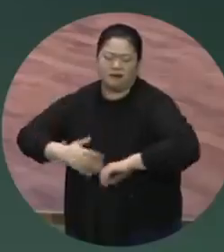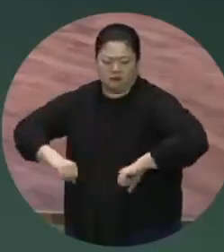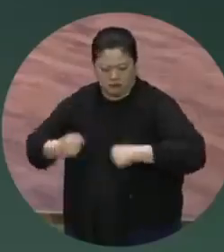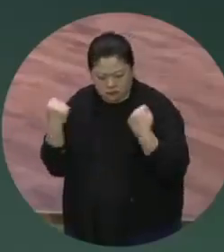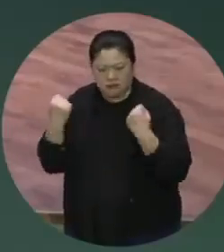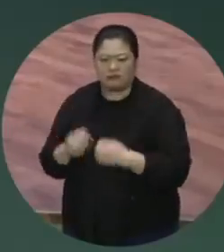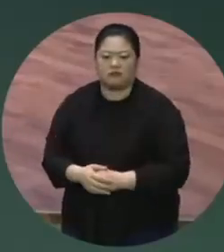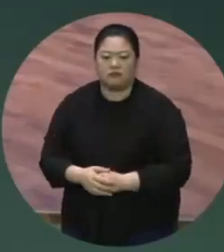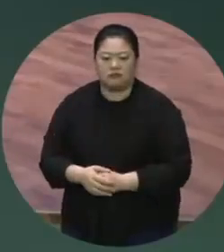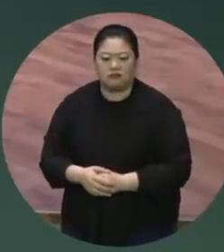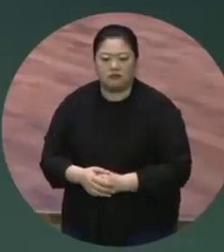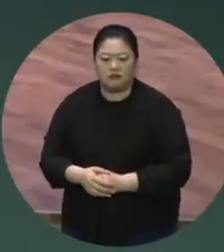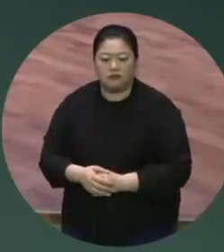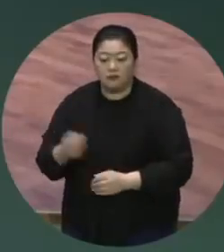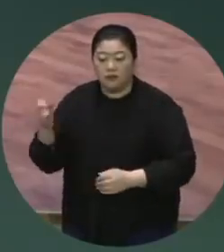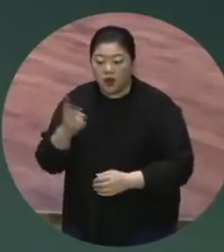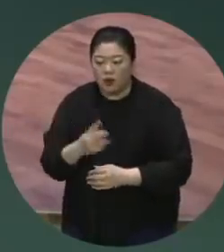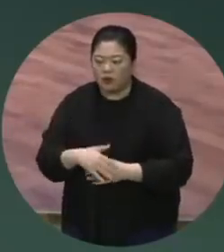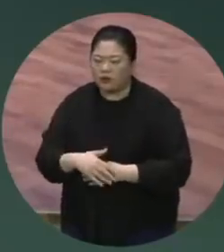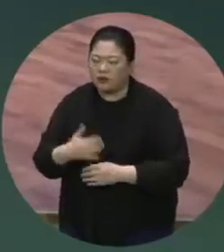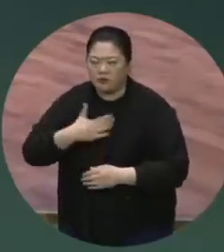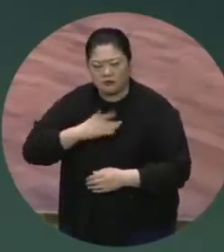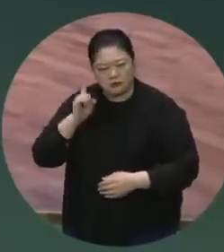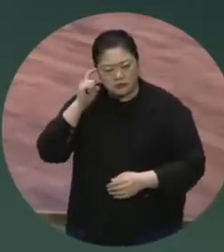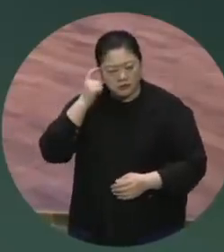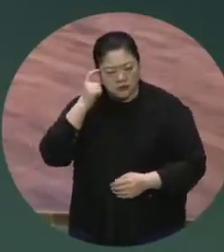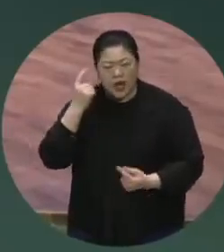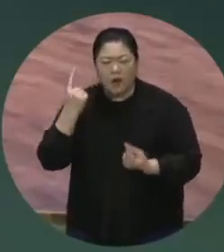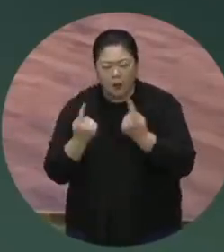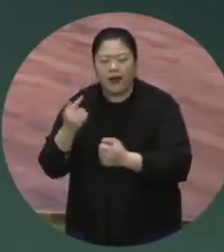하나님의 의도, 하나님의 섭리